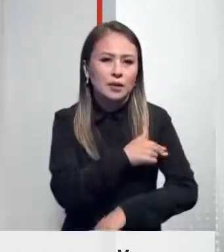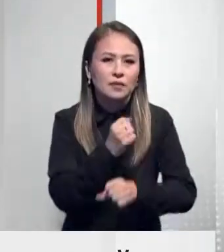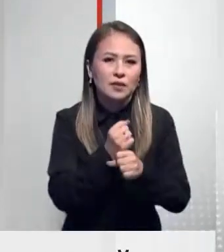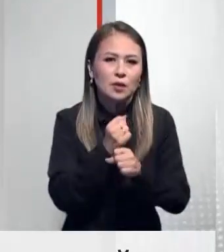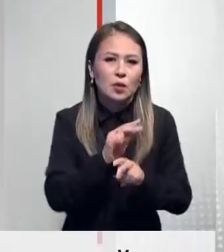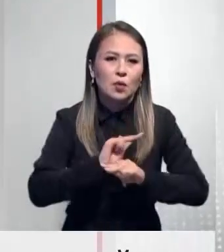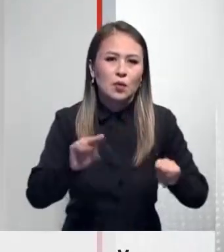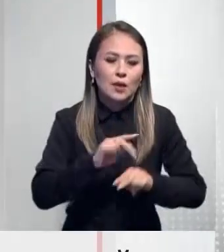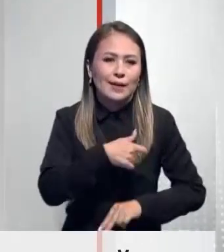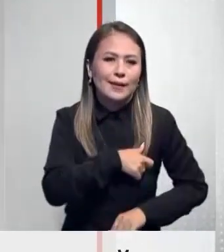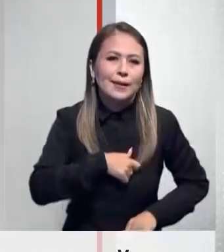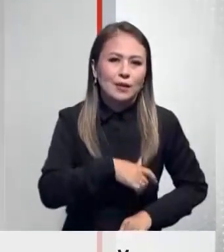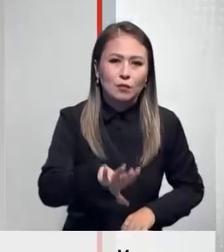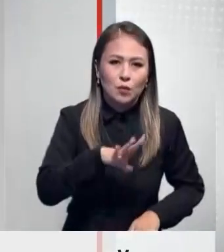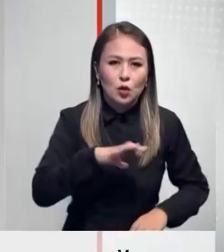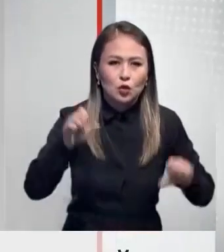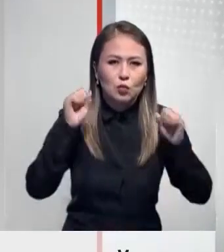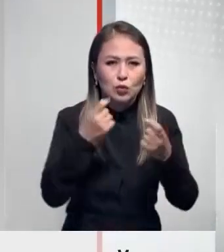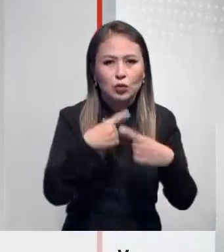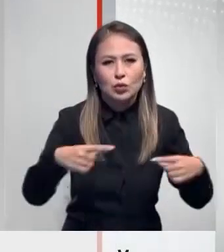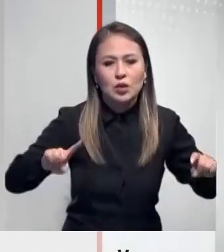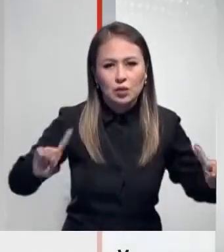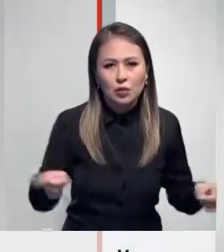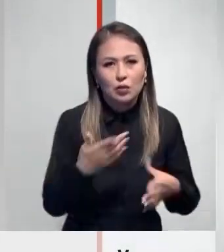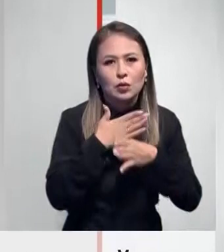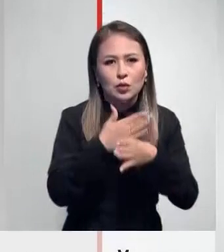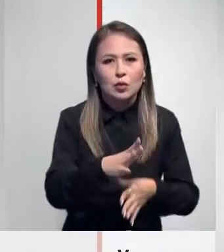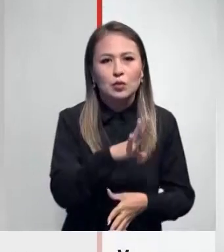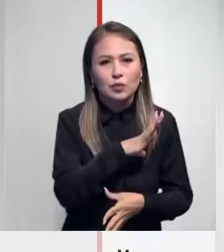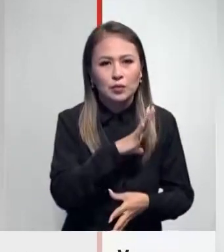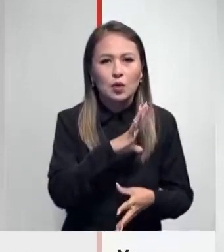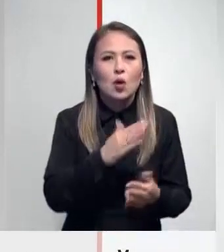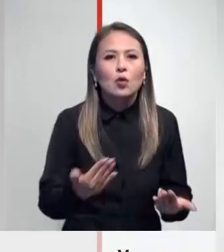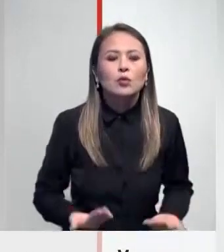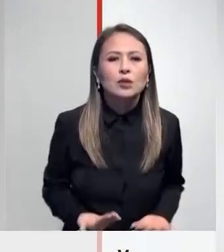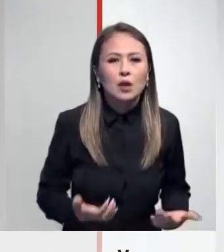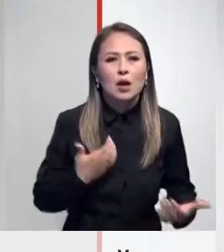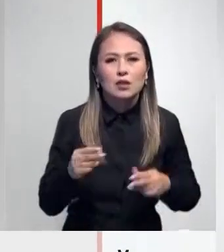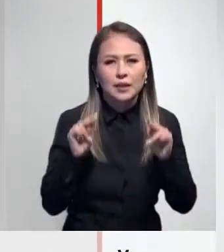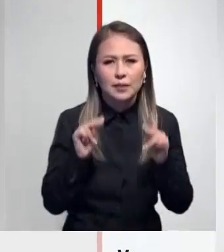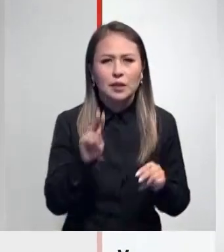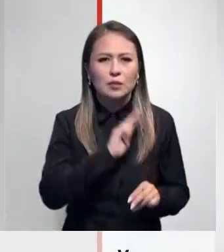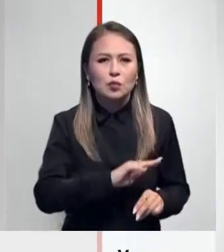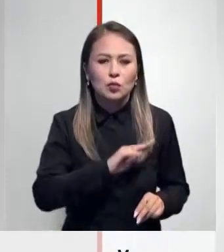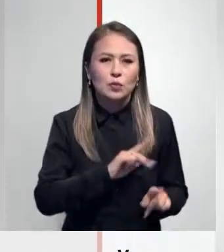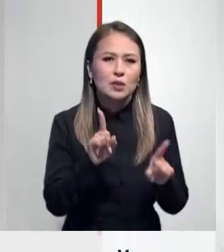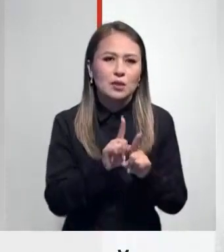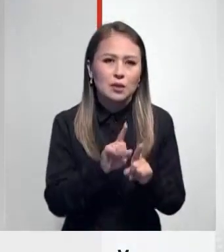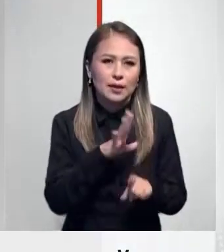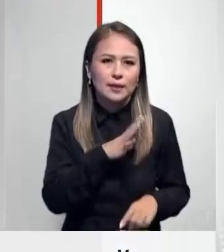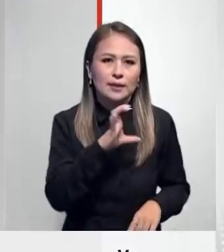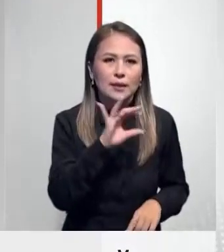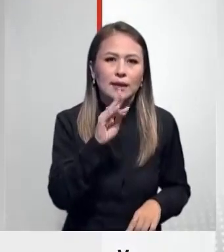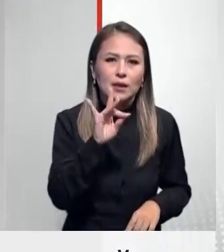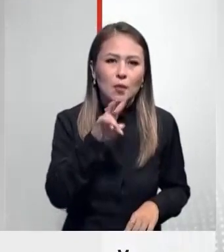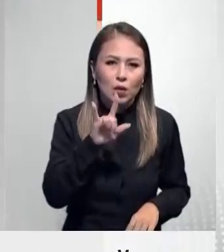жеңіске жетудің қыр-сырына үйретіп, елімізде осы спорт түрінің дамуына зор үлес қосты. Өмірде адал еңбек етіп, өшпес із